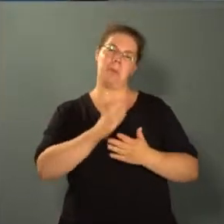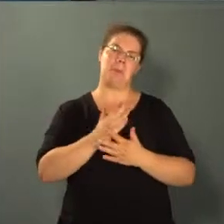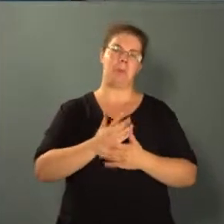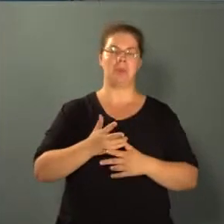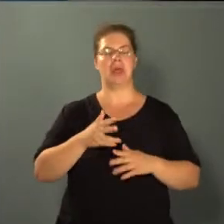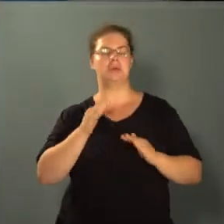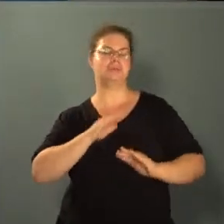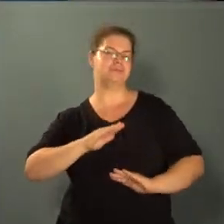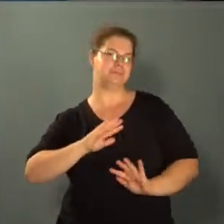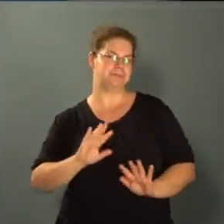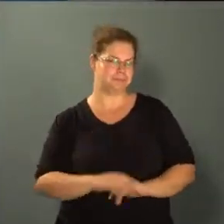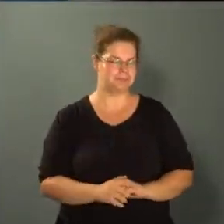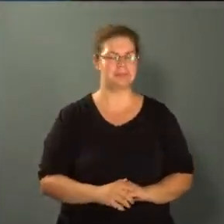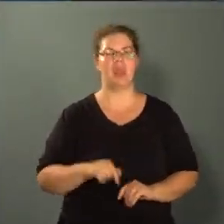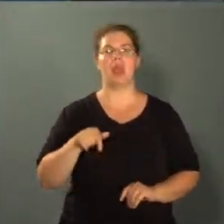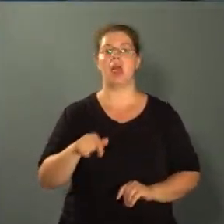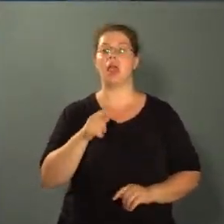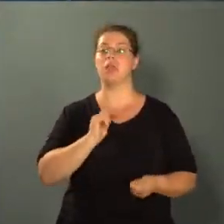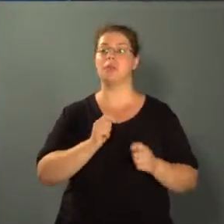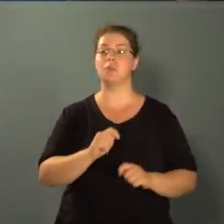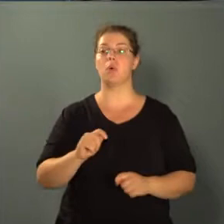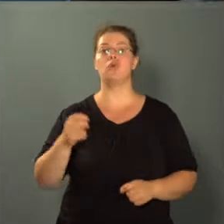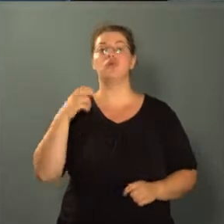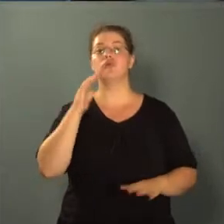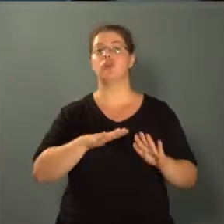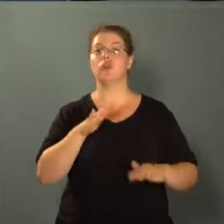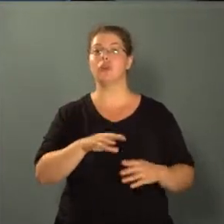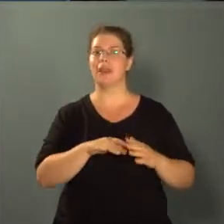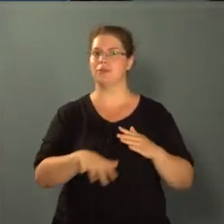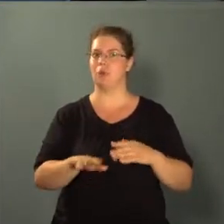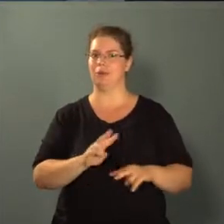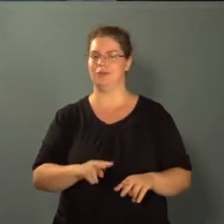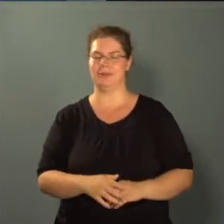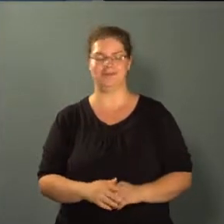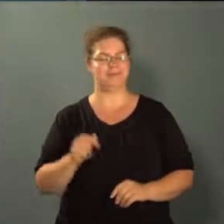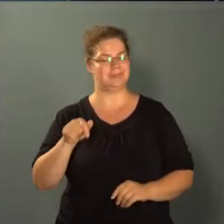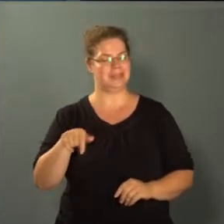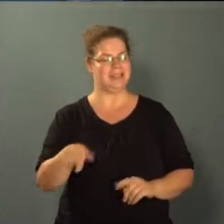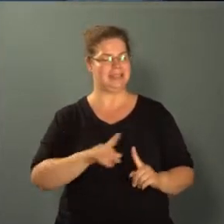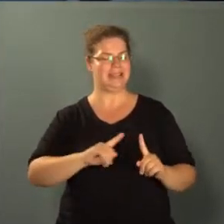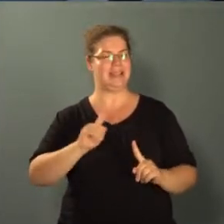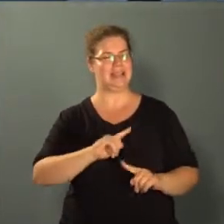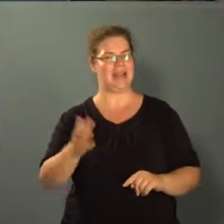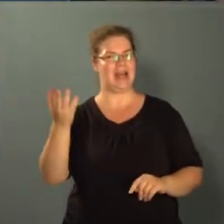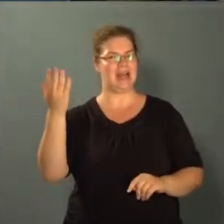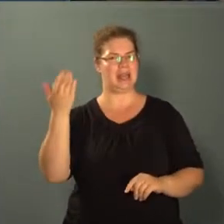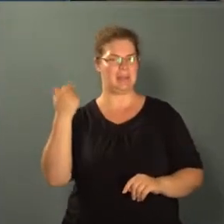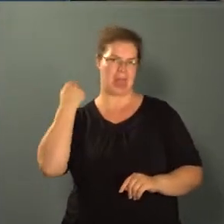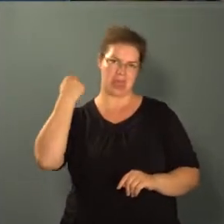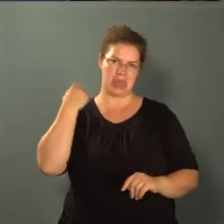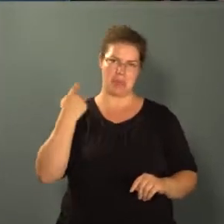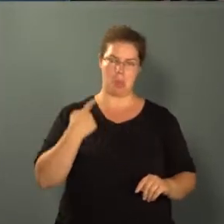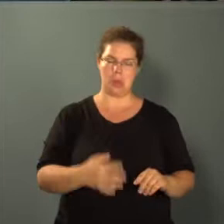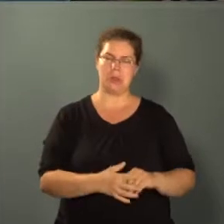között élik meg. A dobos soroksári gyökereire is fény derült a beszélgetés során. Ide jártam még hátam mögött lévő